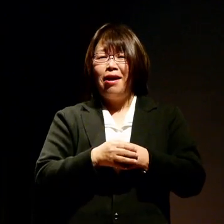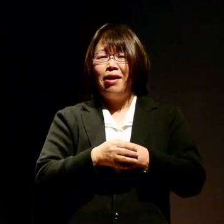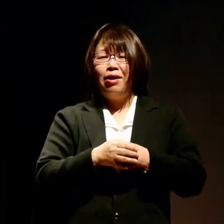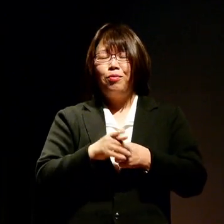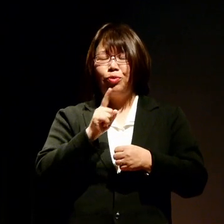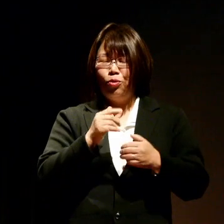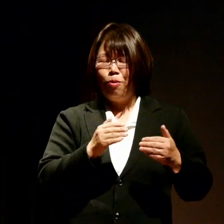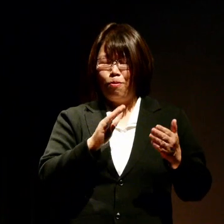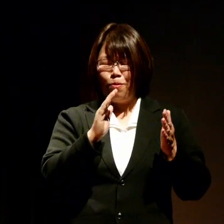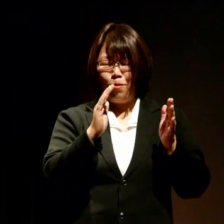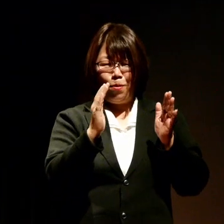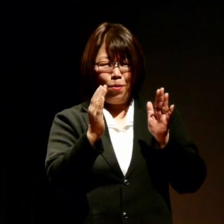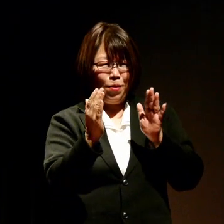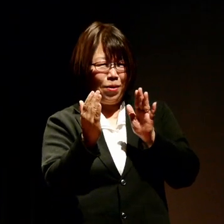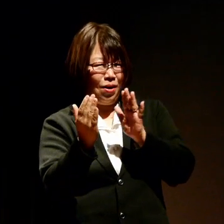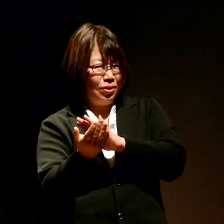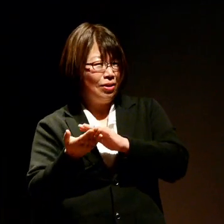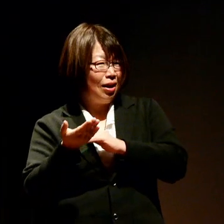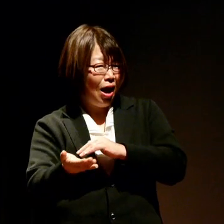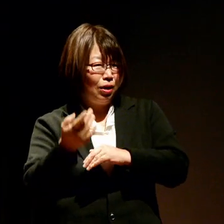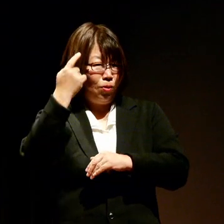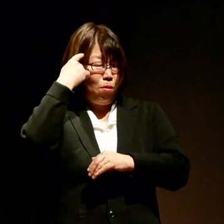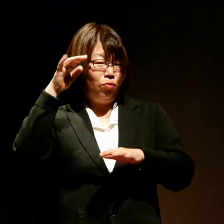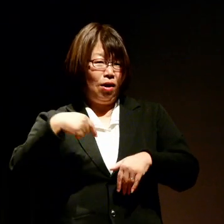どんどんどんどん変わっていくんじゃないかと思いました。